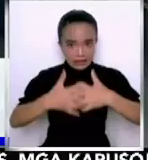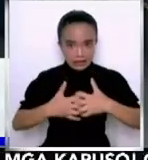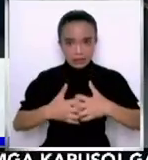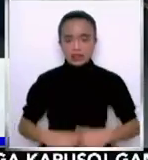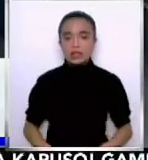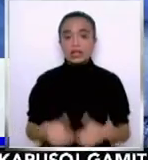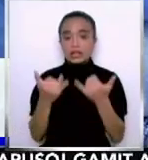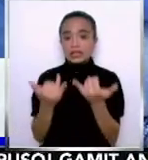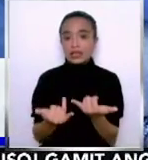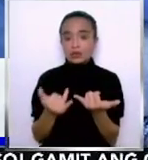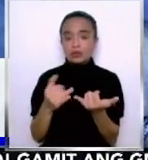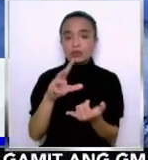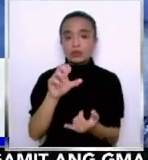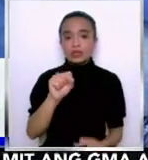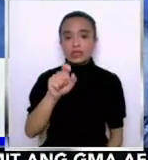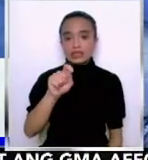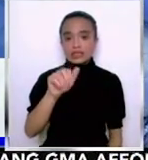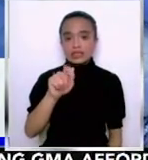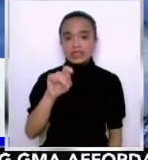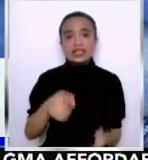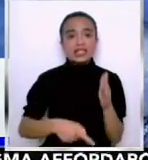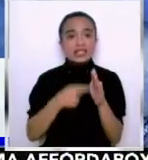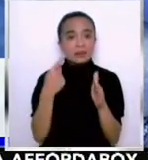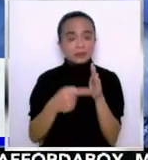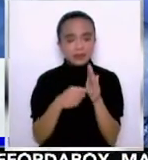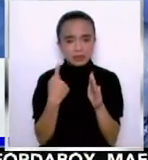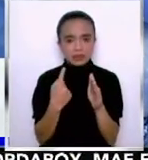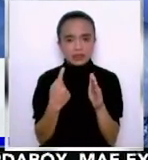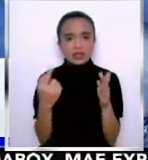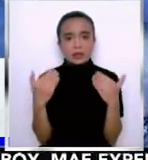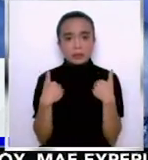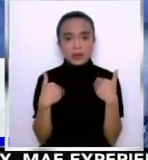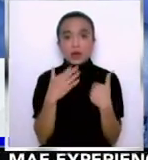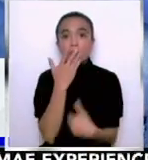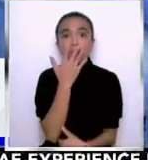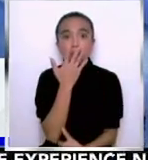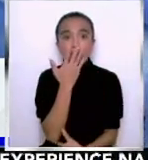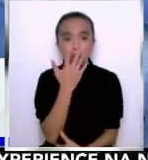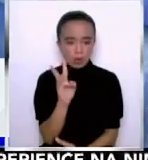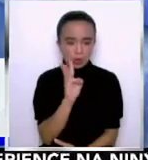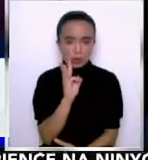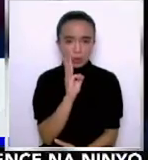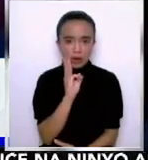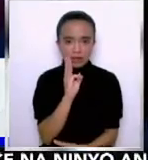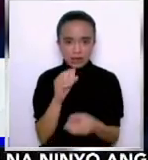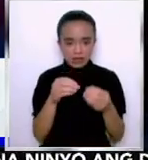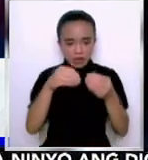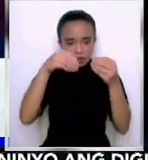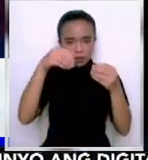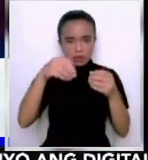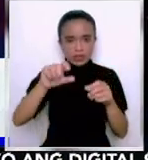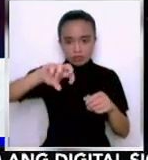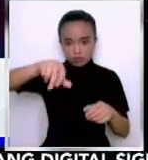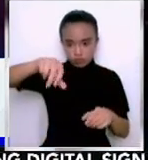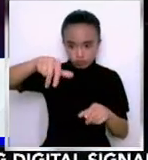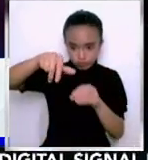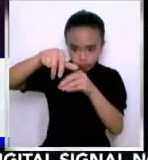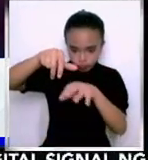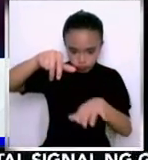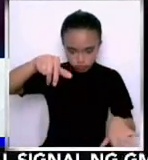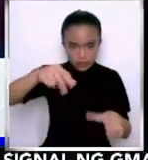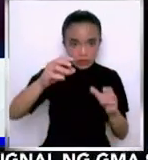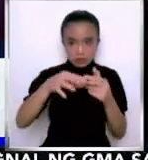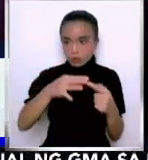sa barangay. Minsan daw kasi may kulay pa ang tubig na lumalabas sa gripo, lalo na sa umaga.